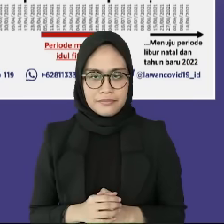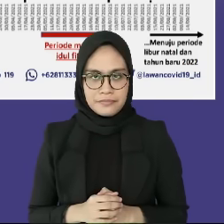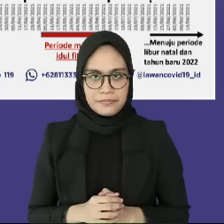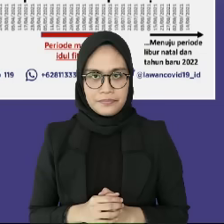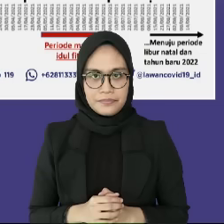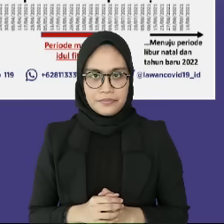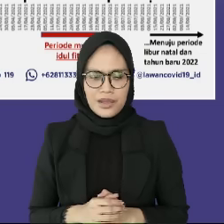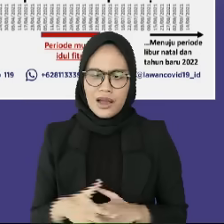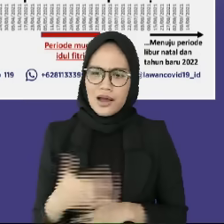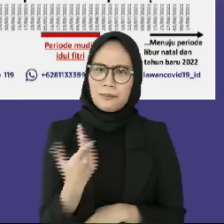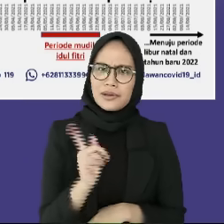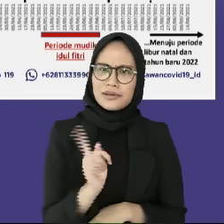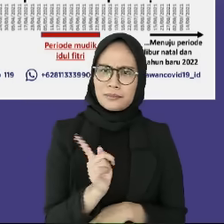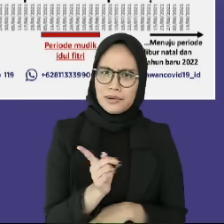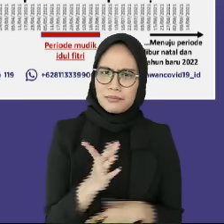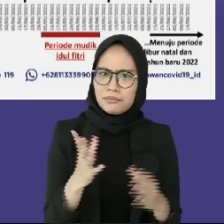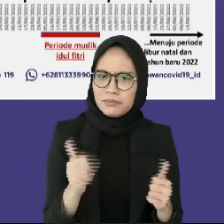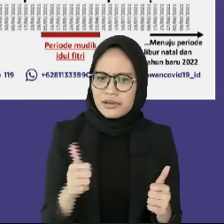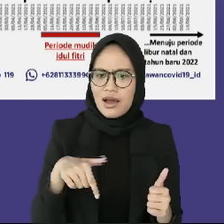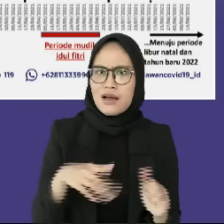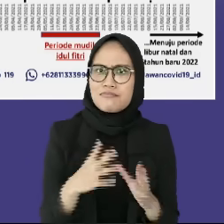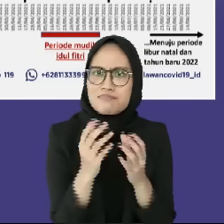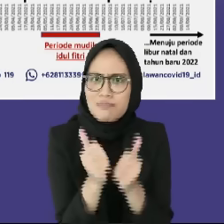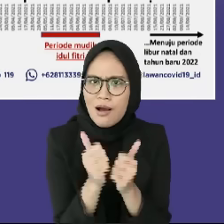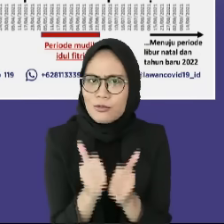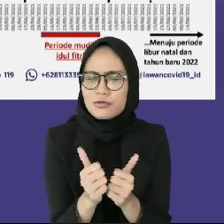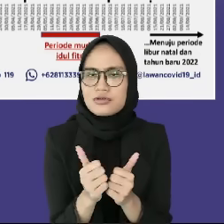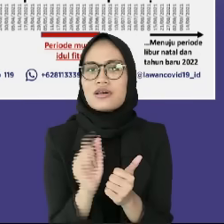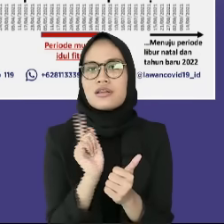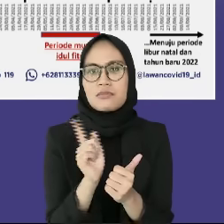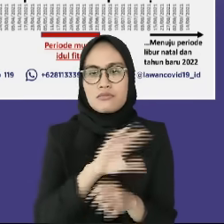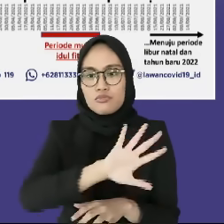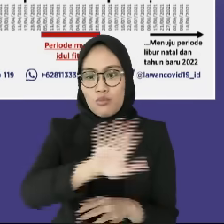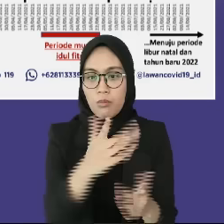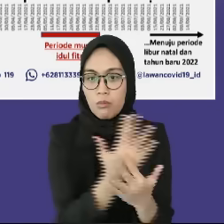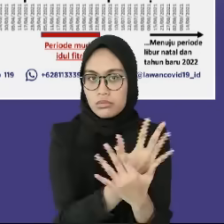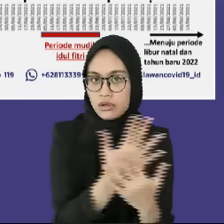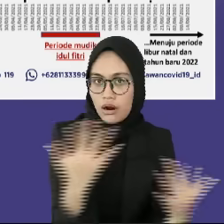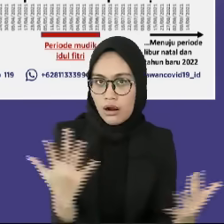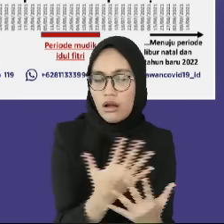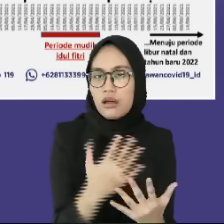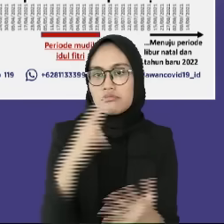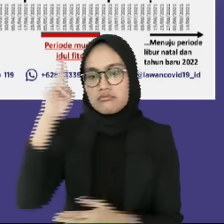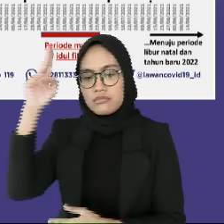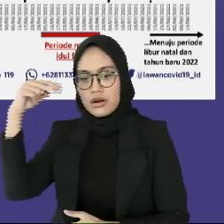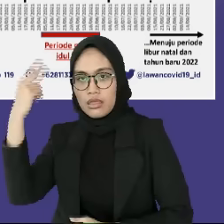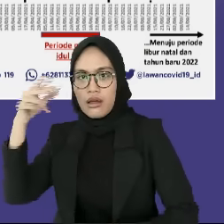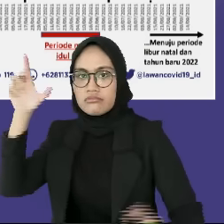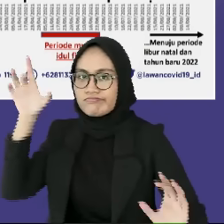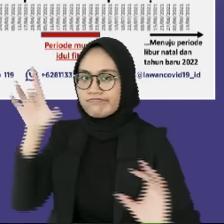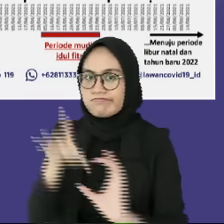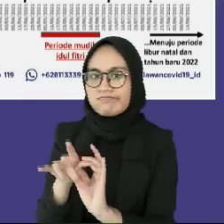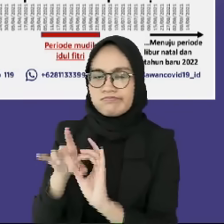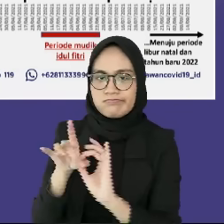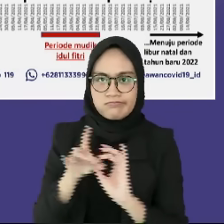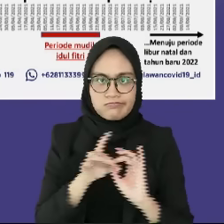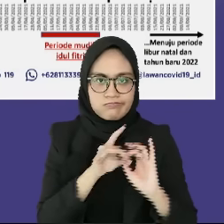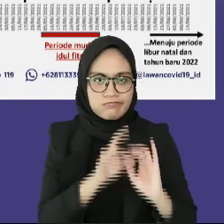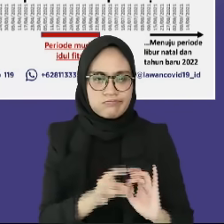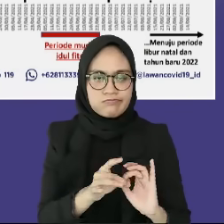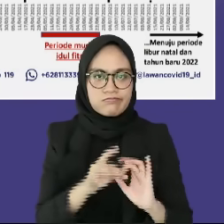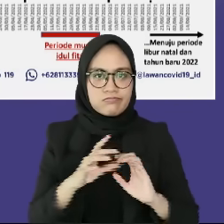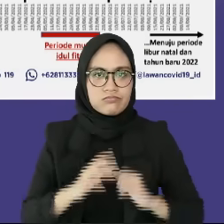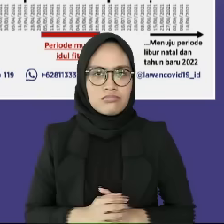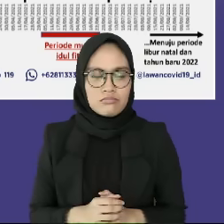tidak terjalin kerjasama yang baik antara seluruh lapisan masyarakat dan unsur pemerintah. Tentunya juga terdapat